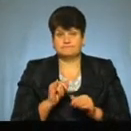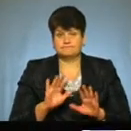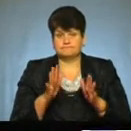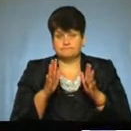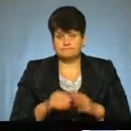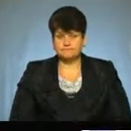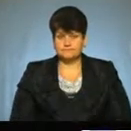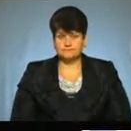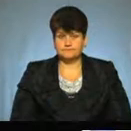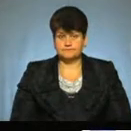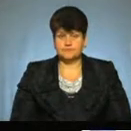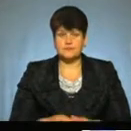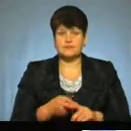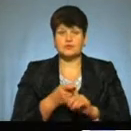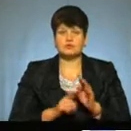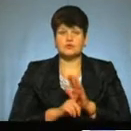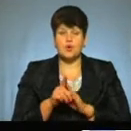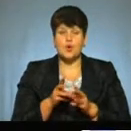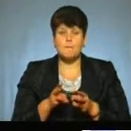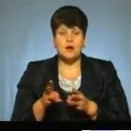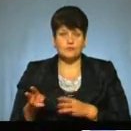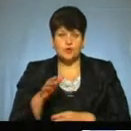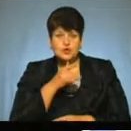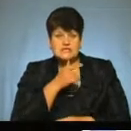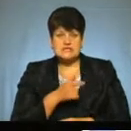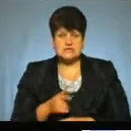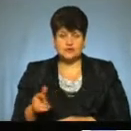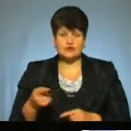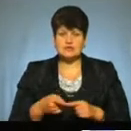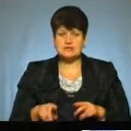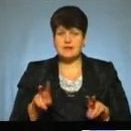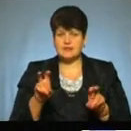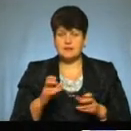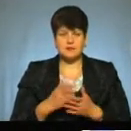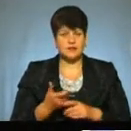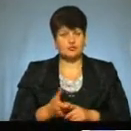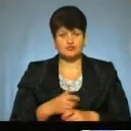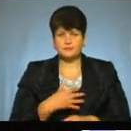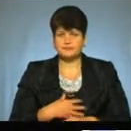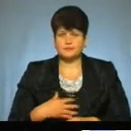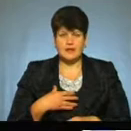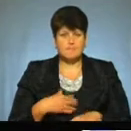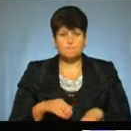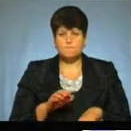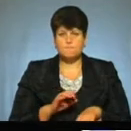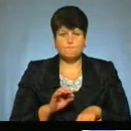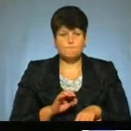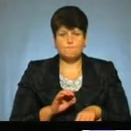Ну, з настанням опалювального сезону, взагалі, це тема дуже актуальна. Для нас дуже болюча, тому